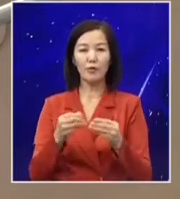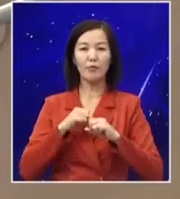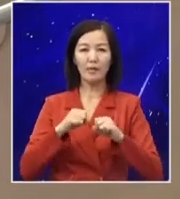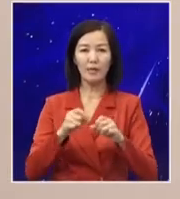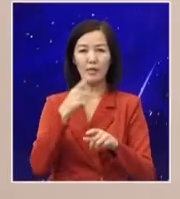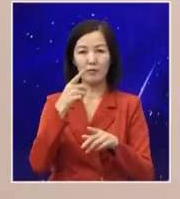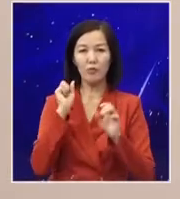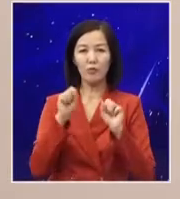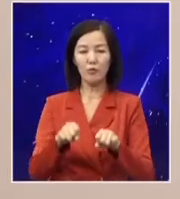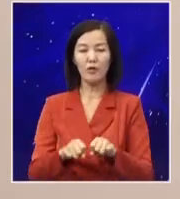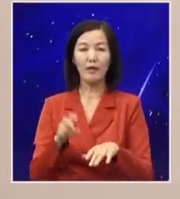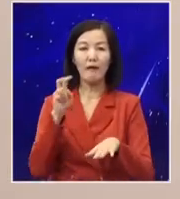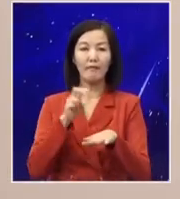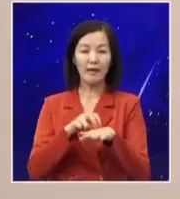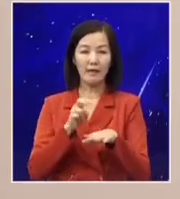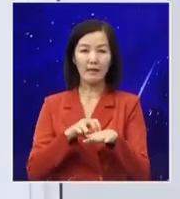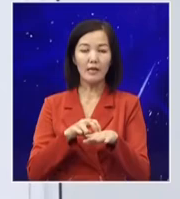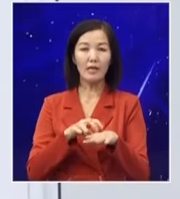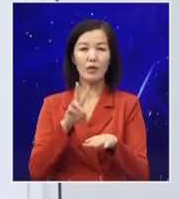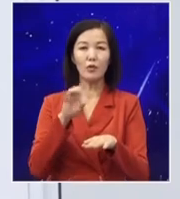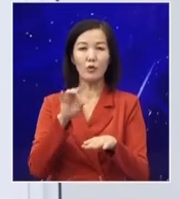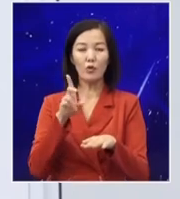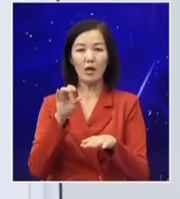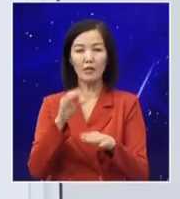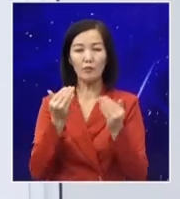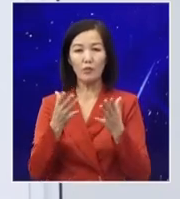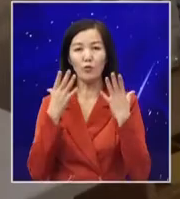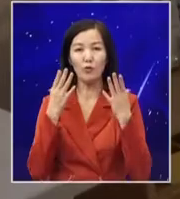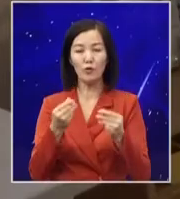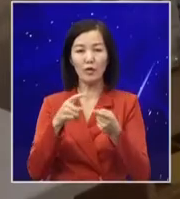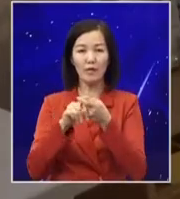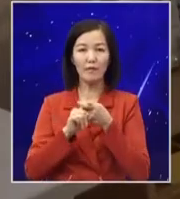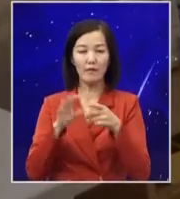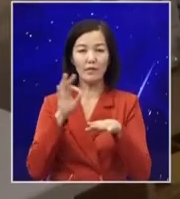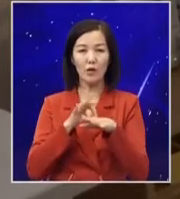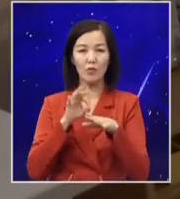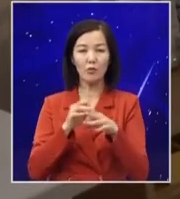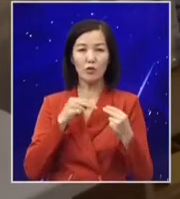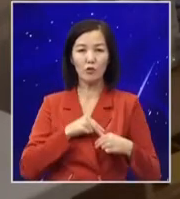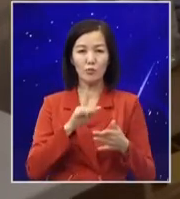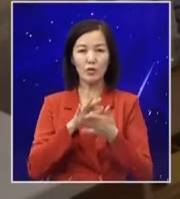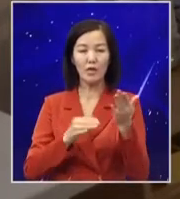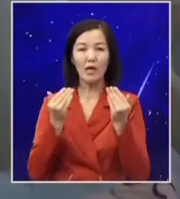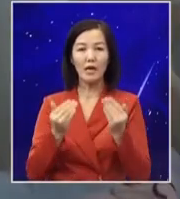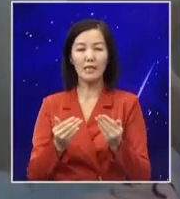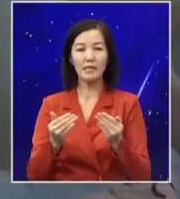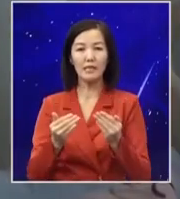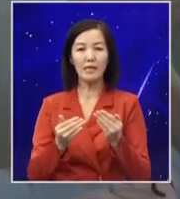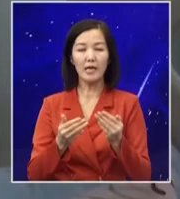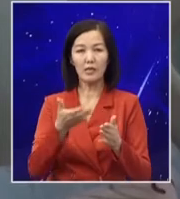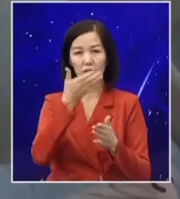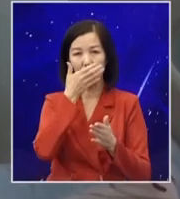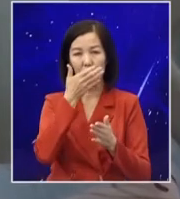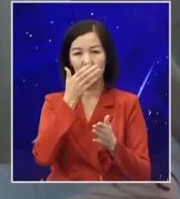болады. Дәрігер реаниматолог Нұрғазы Тұрдалиев әлі күнге инфекция ошағында жұмыс істеп келеді. Оның қазірде жасанды тыныс алу